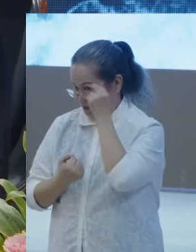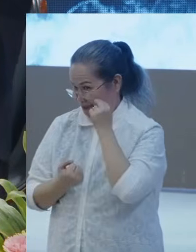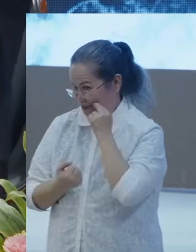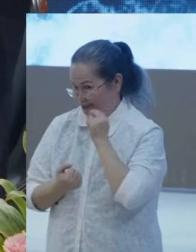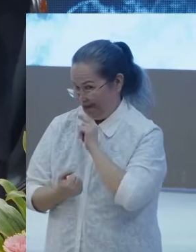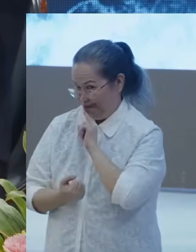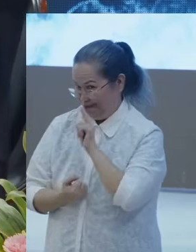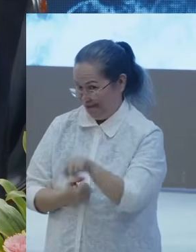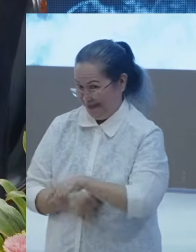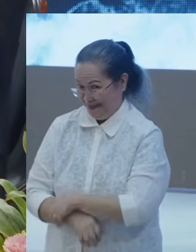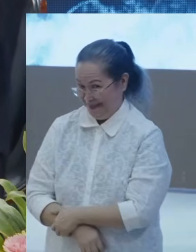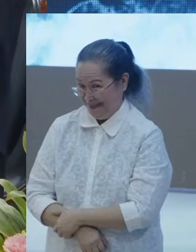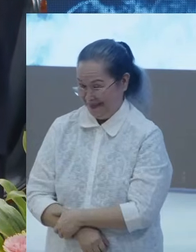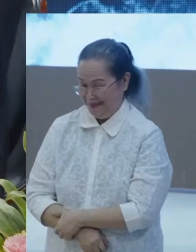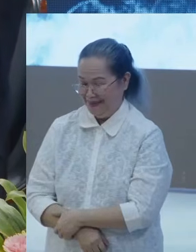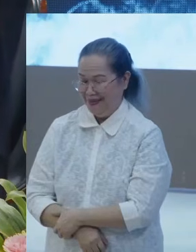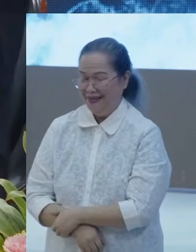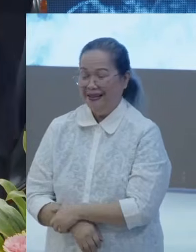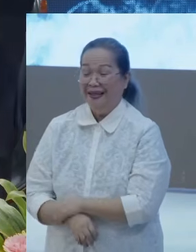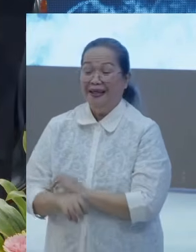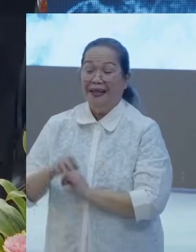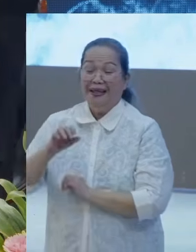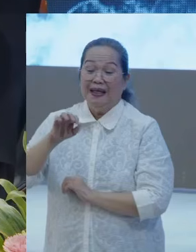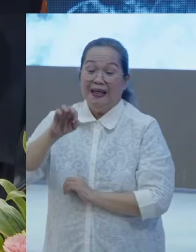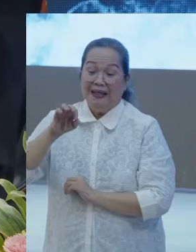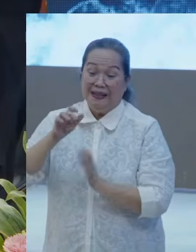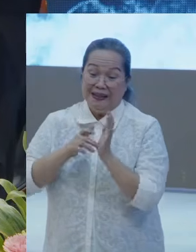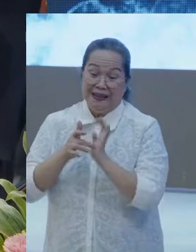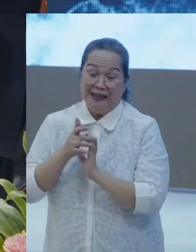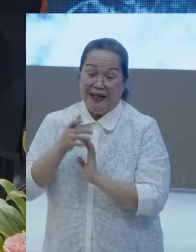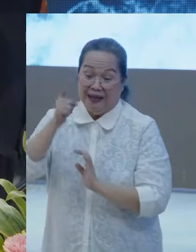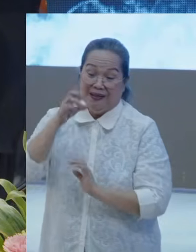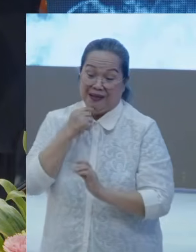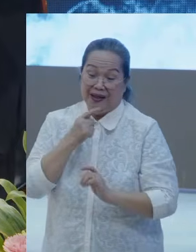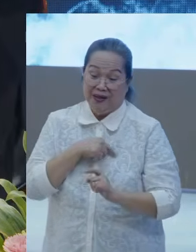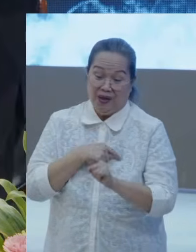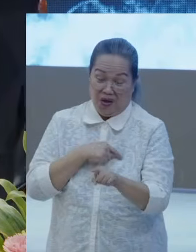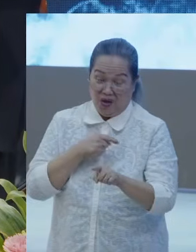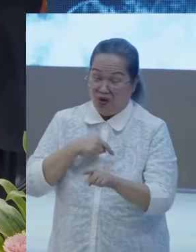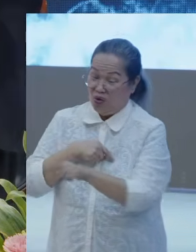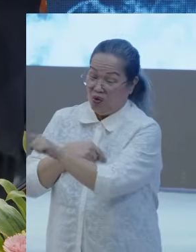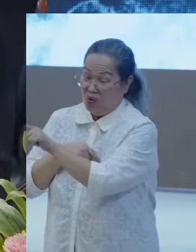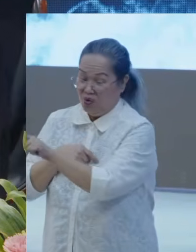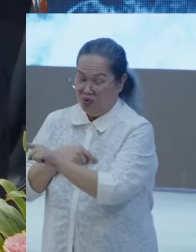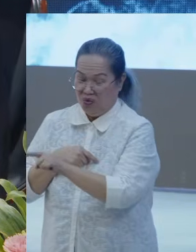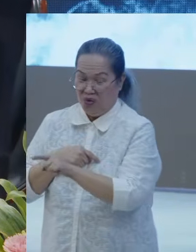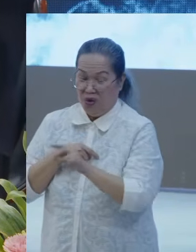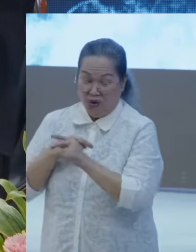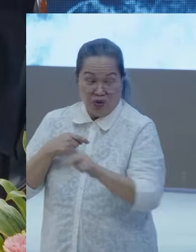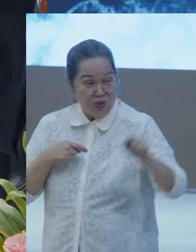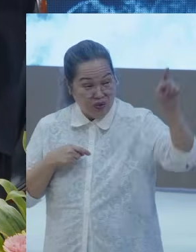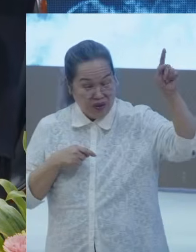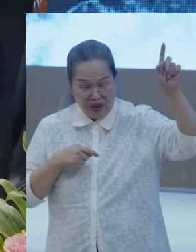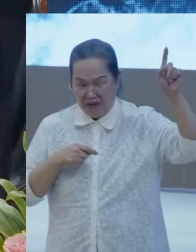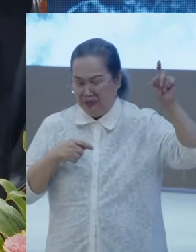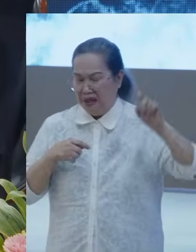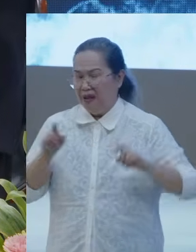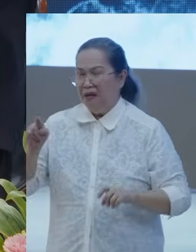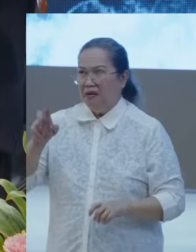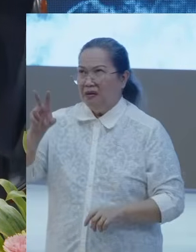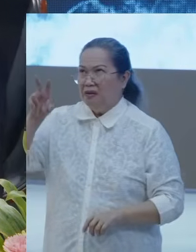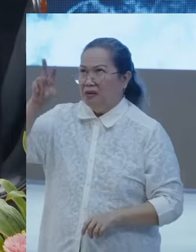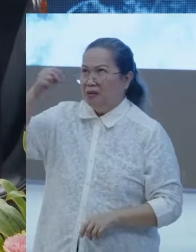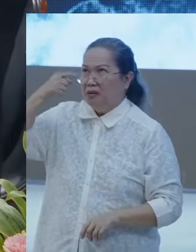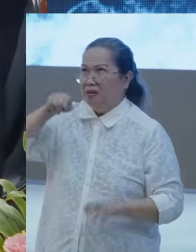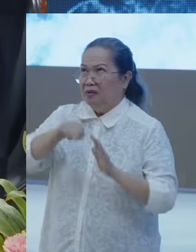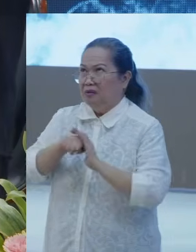Sabi sa kanya ng Panginoon, go. Sabi niya, no. Doon ako sa Tarsis. So binagyo siya, lumubog